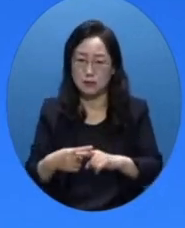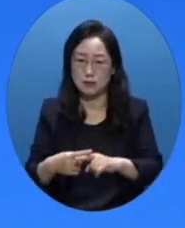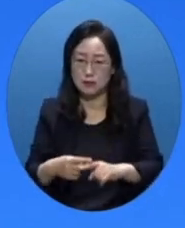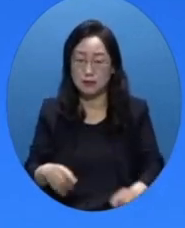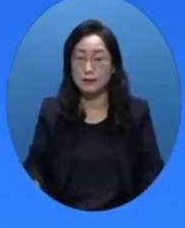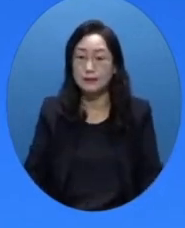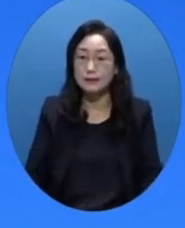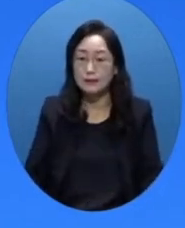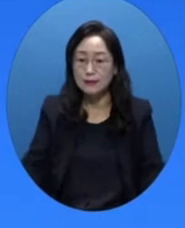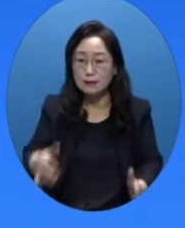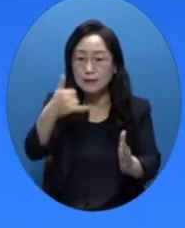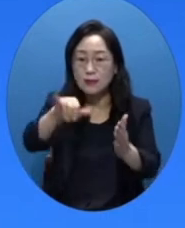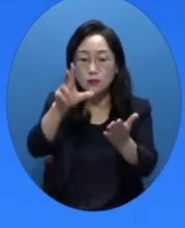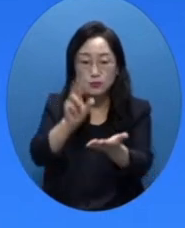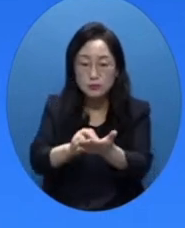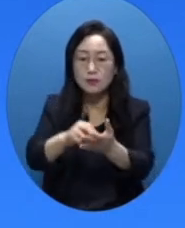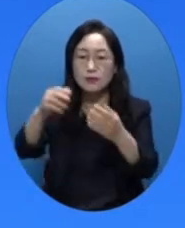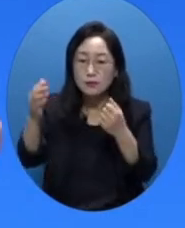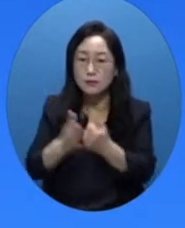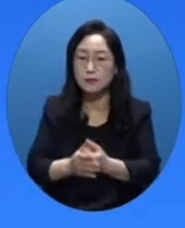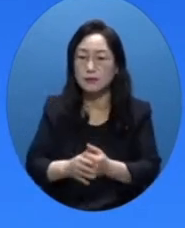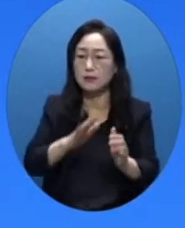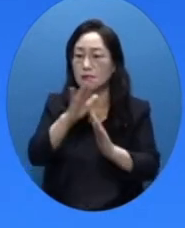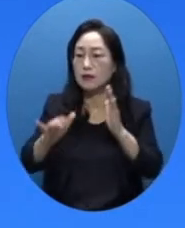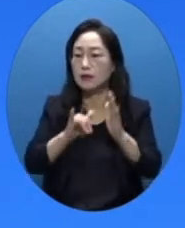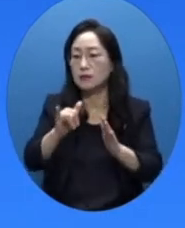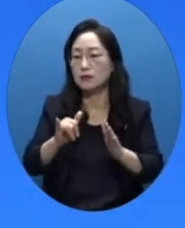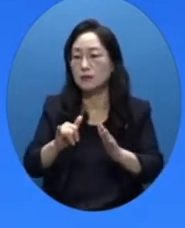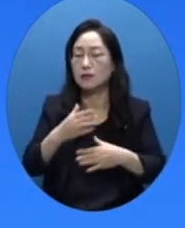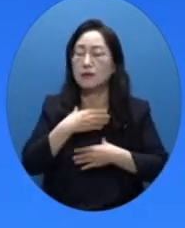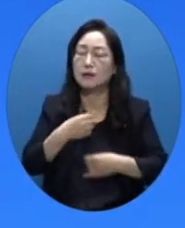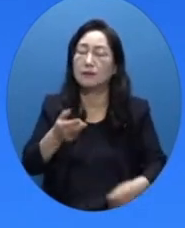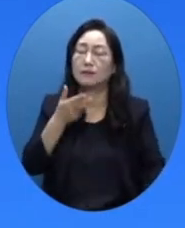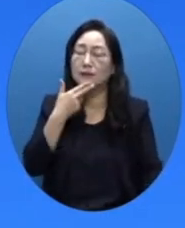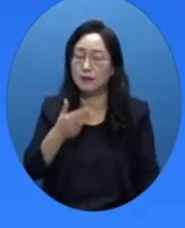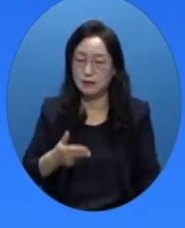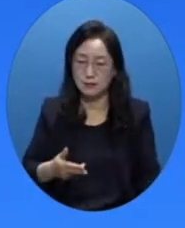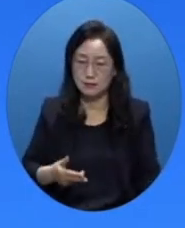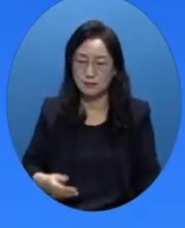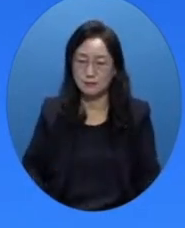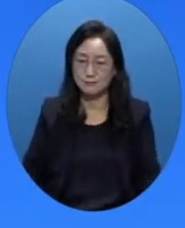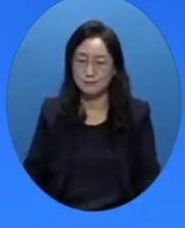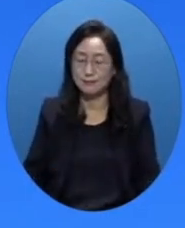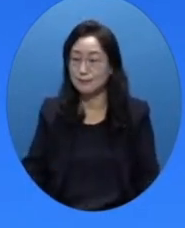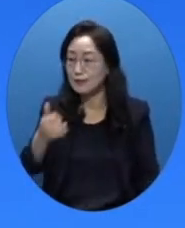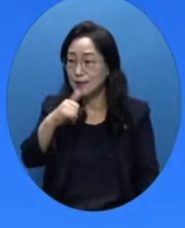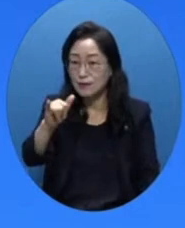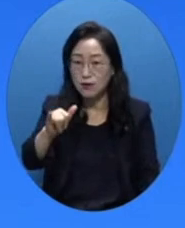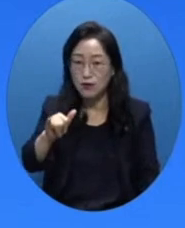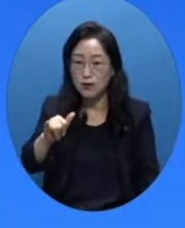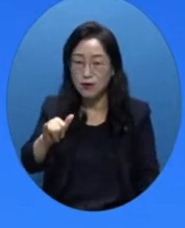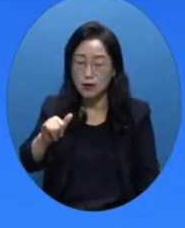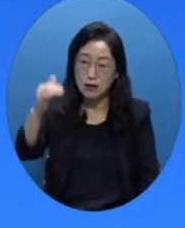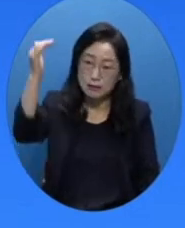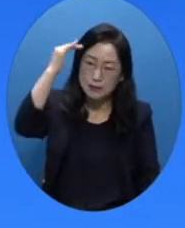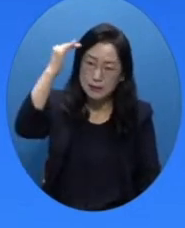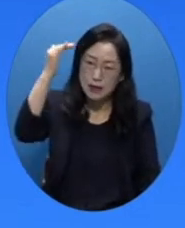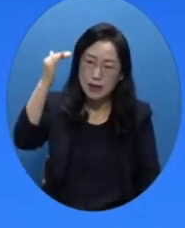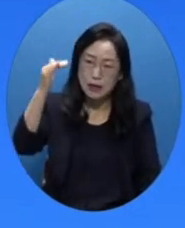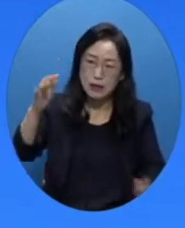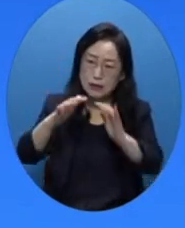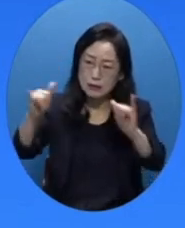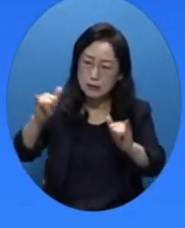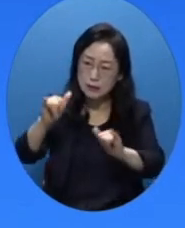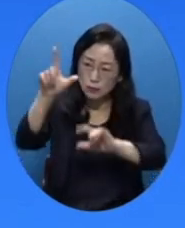자녀 문제로 인해서 늘 가정이 편찮은 분들이 있습니다. 자녀가 아말렉이 돼서